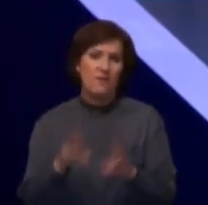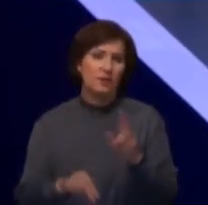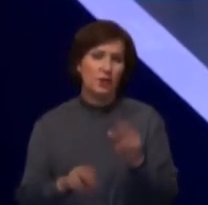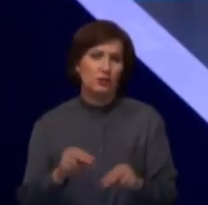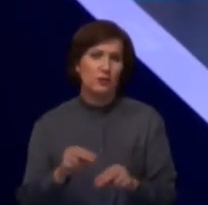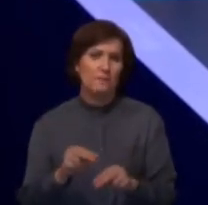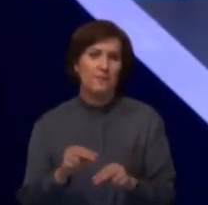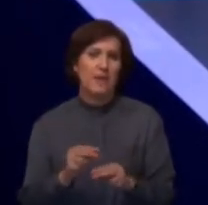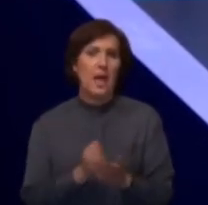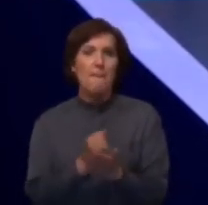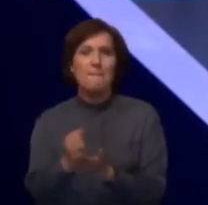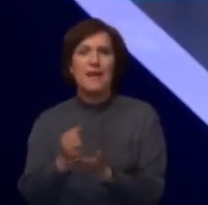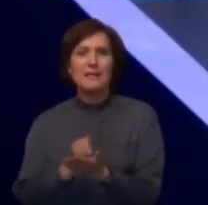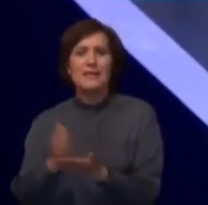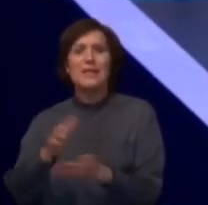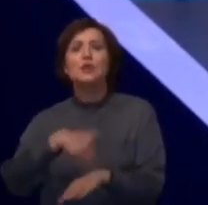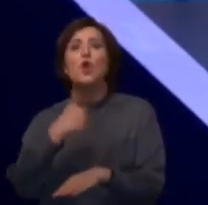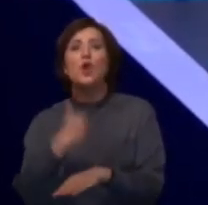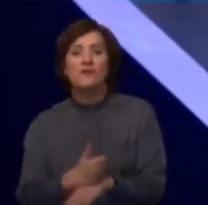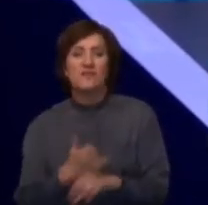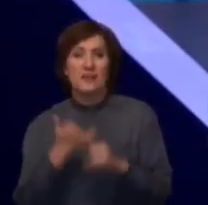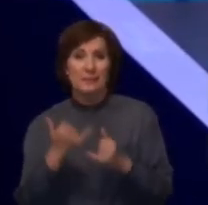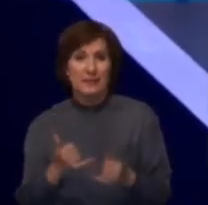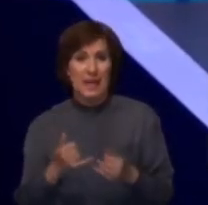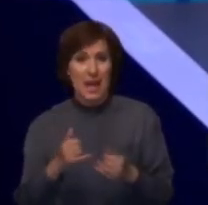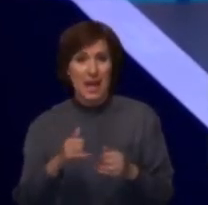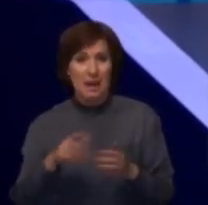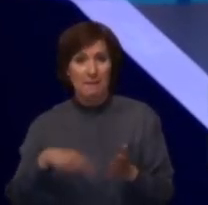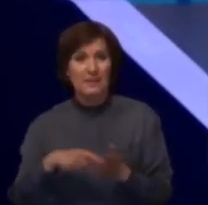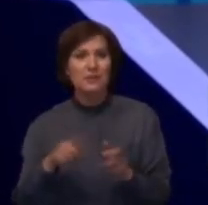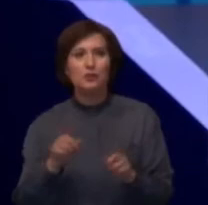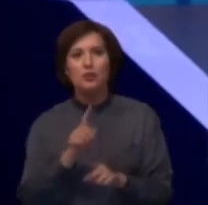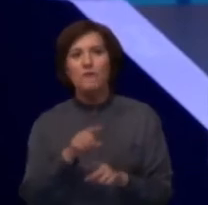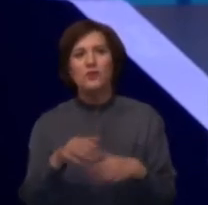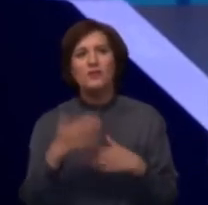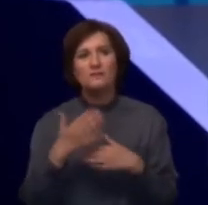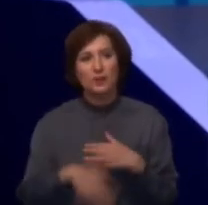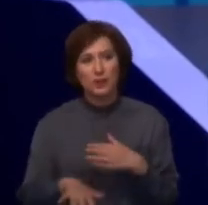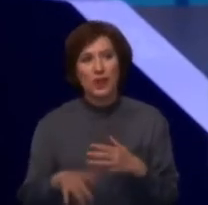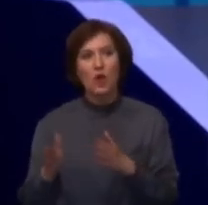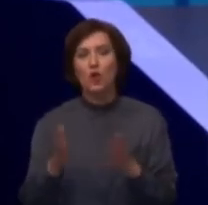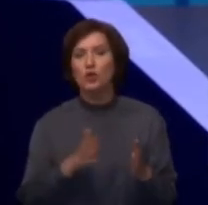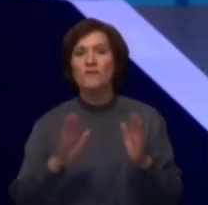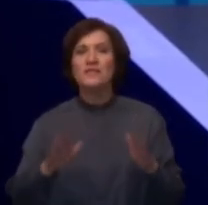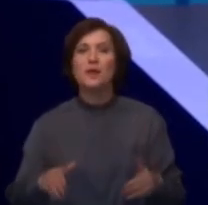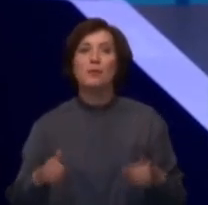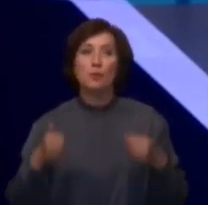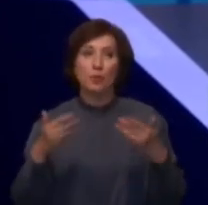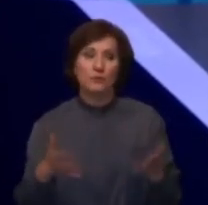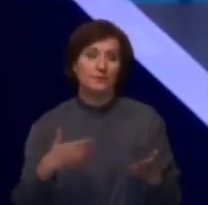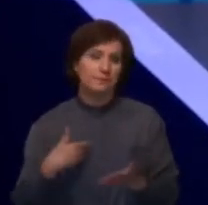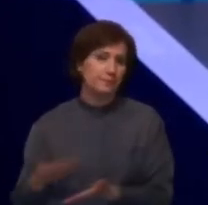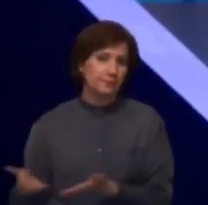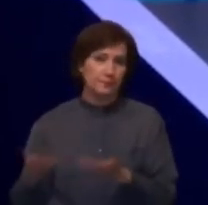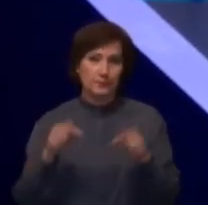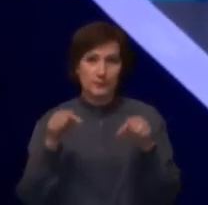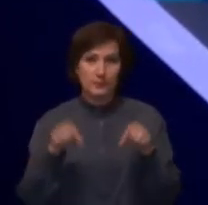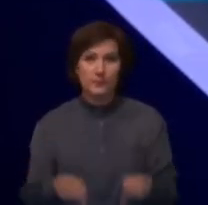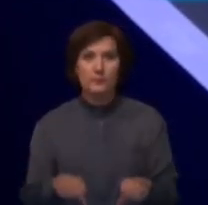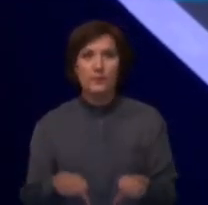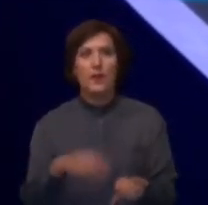вважаються претенденти головними для міста, і що саме вони вже готові запропонувати. Тож я запрошую в цю